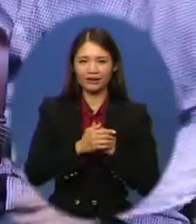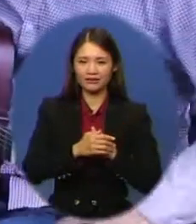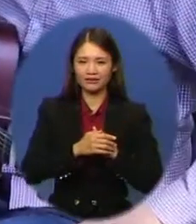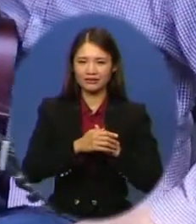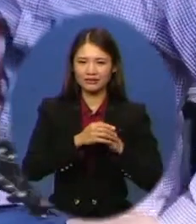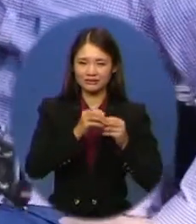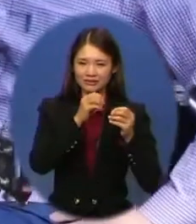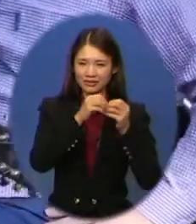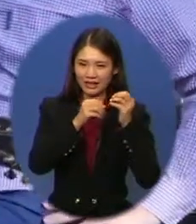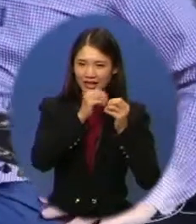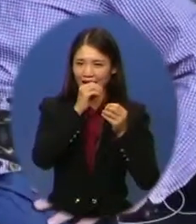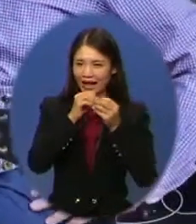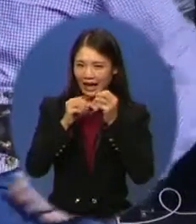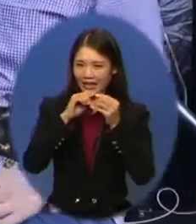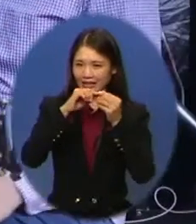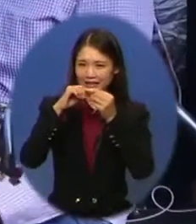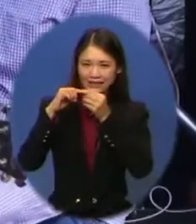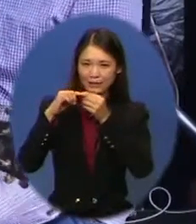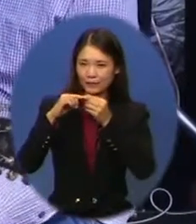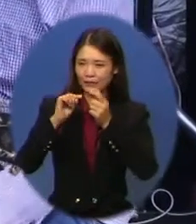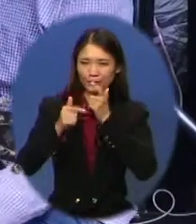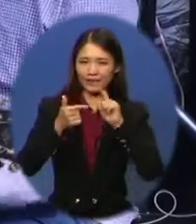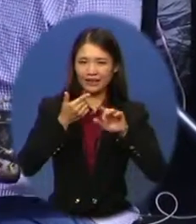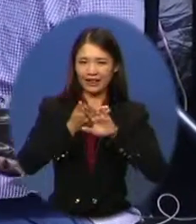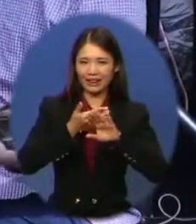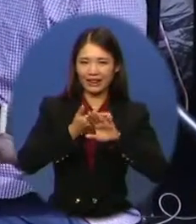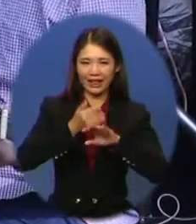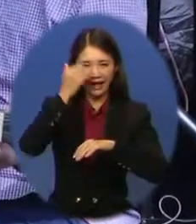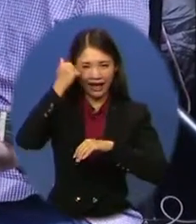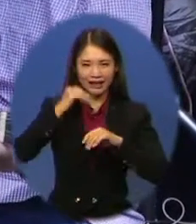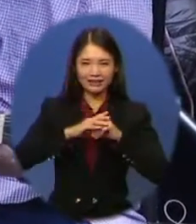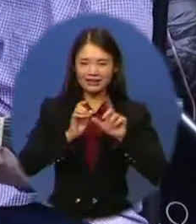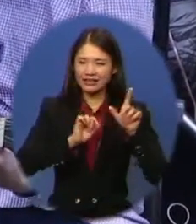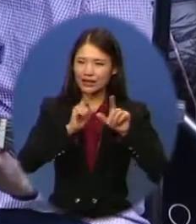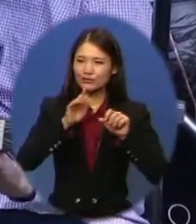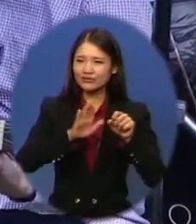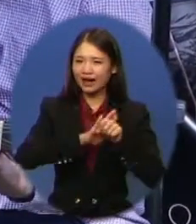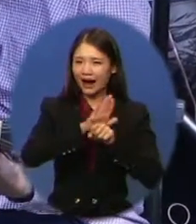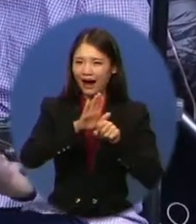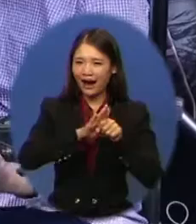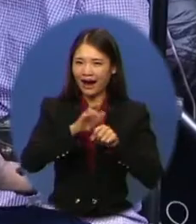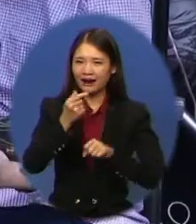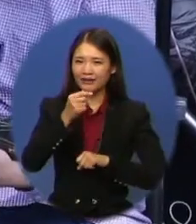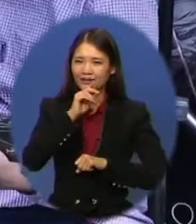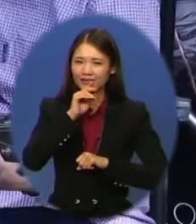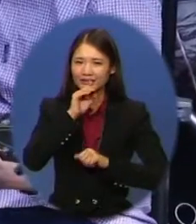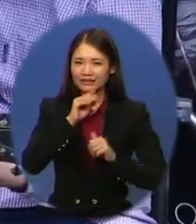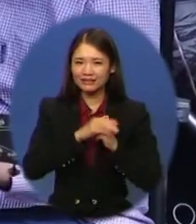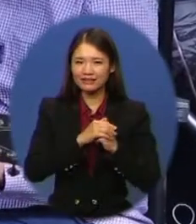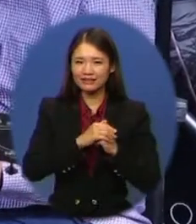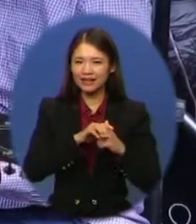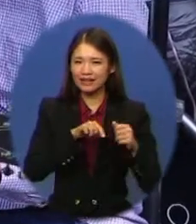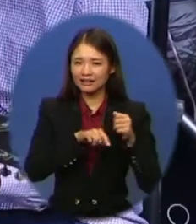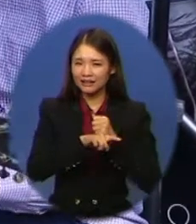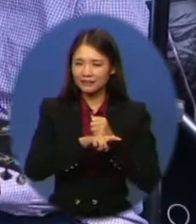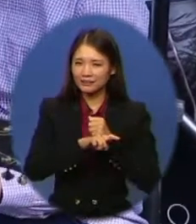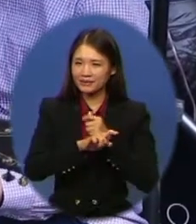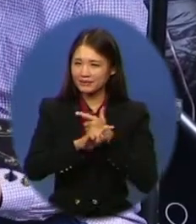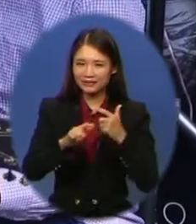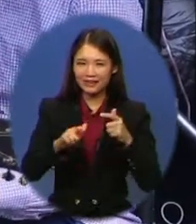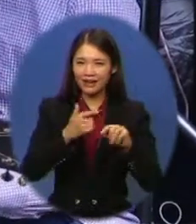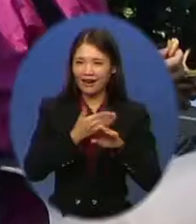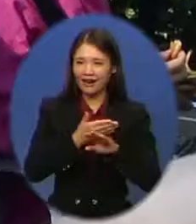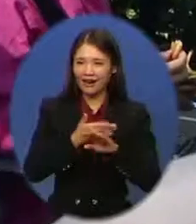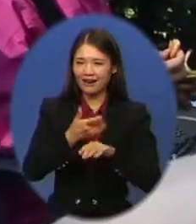조금 다른 내용인데요. 요즘 우리나라 가요들은 대부분 사랑 노래니까 그런 가사긴 하지만 어쨌든 의미는 생각하기에 따라